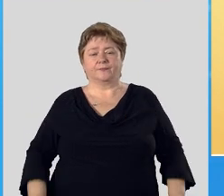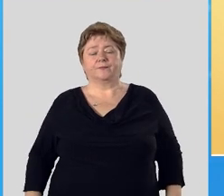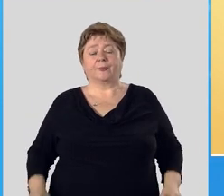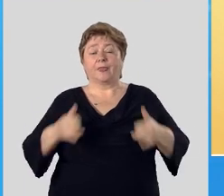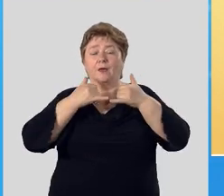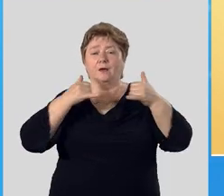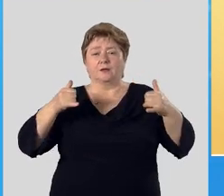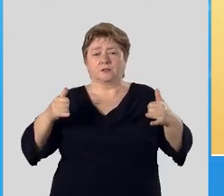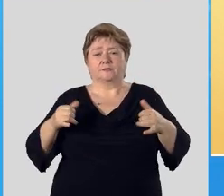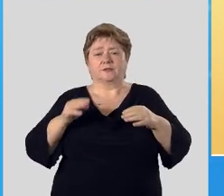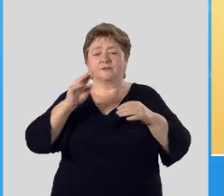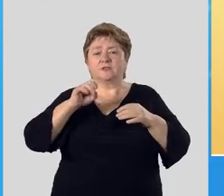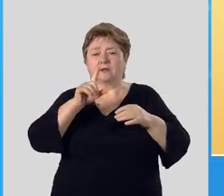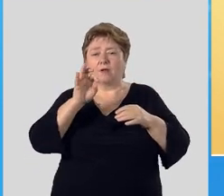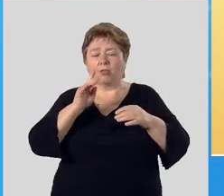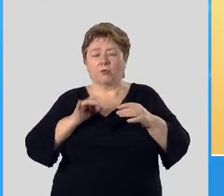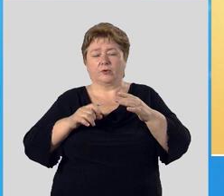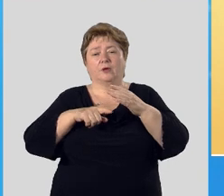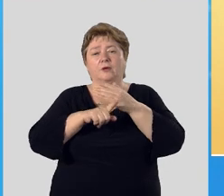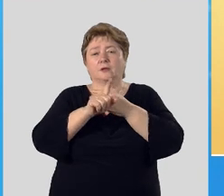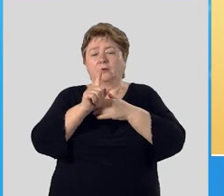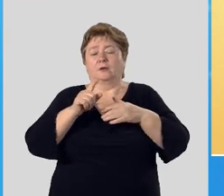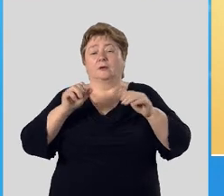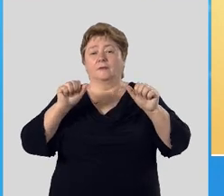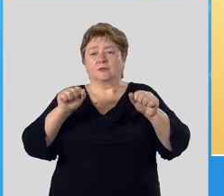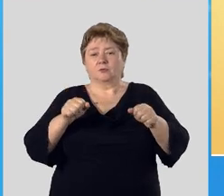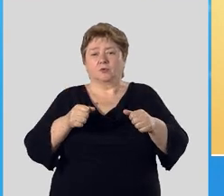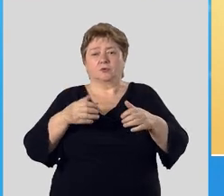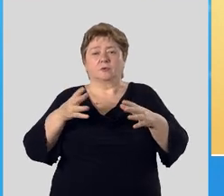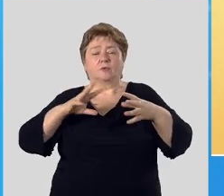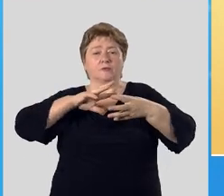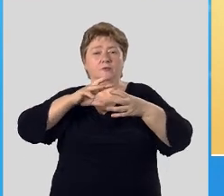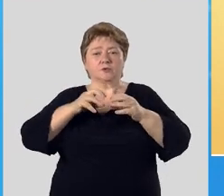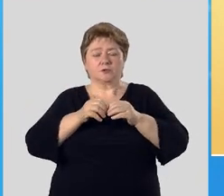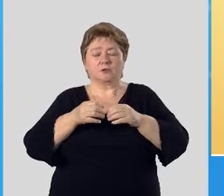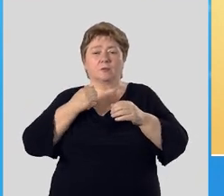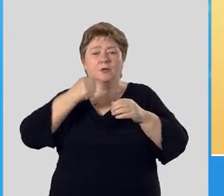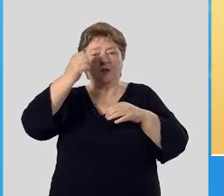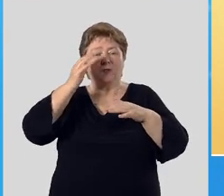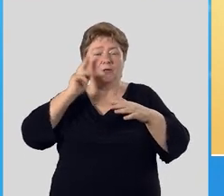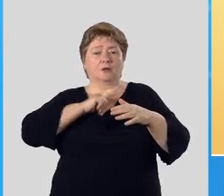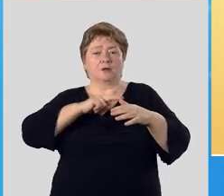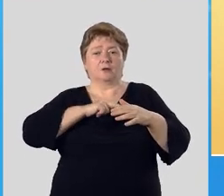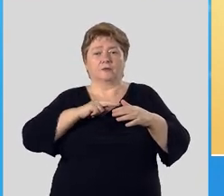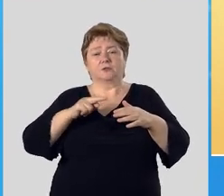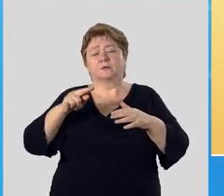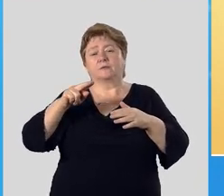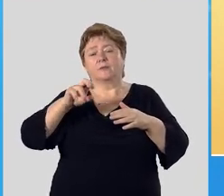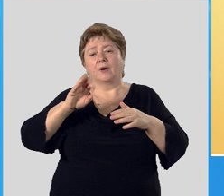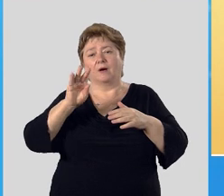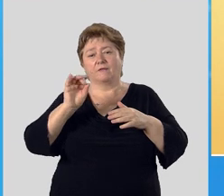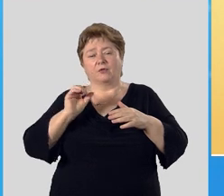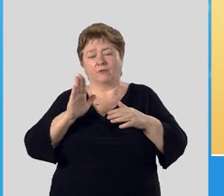развитие физиологии стало возможным в том числе благодаря работам ивана петровича